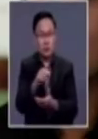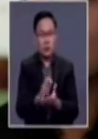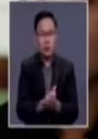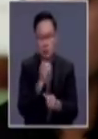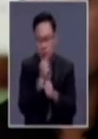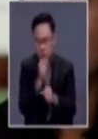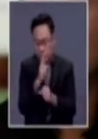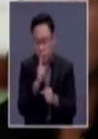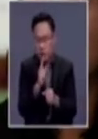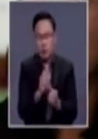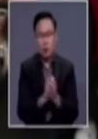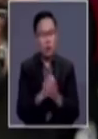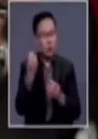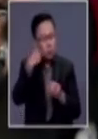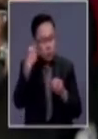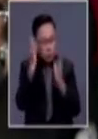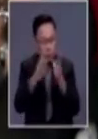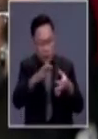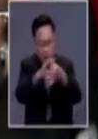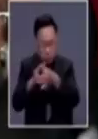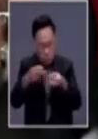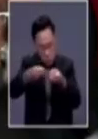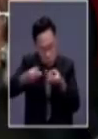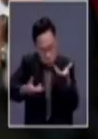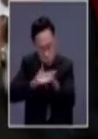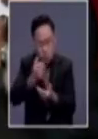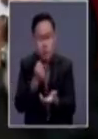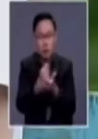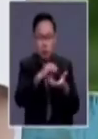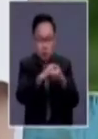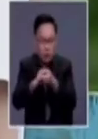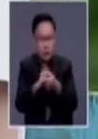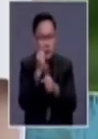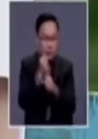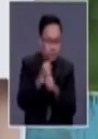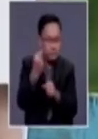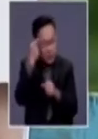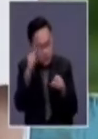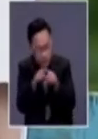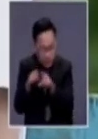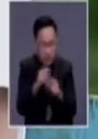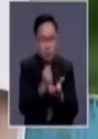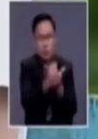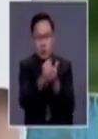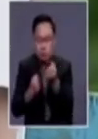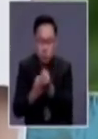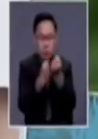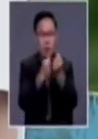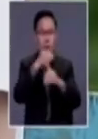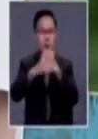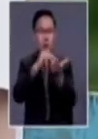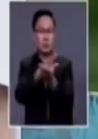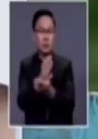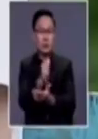ทำให้ทั้งทุกภาคส่วนนะคะอยู่ร่วมกันแล้วก็ร่วมไม้ร่วมมือกันในการที่จะพัฒนาโรงเรียนอย่